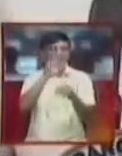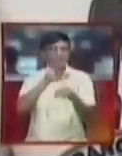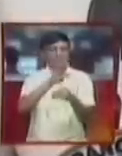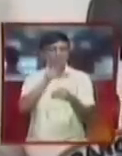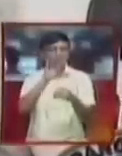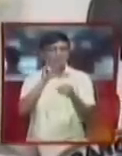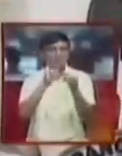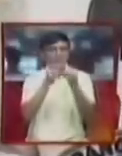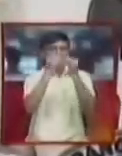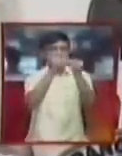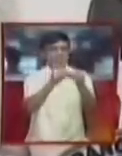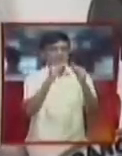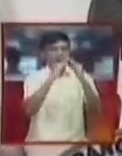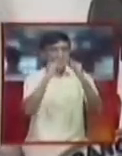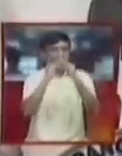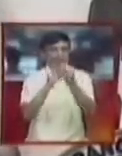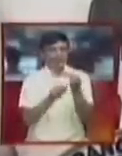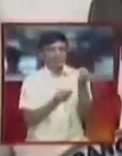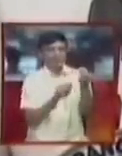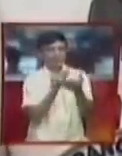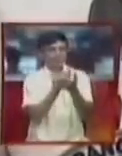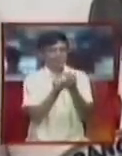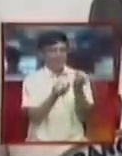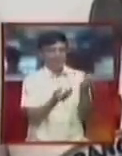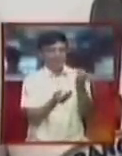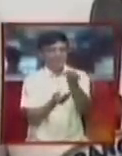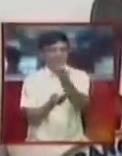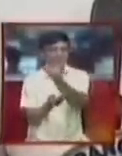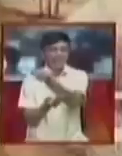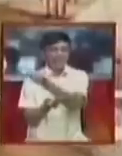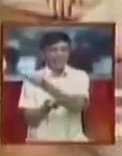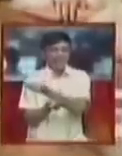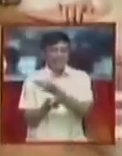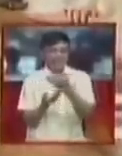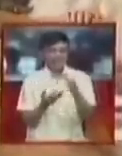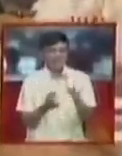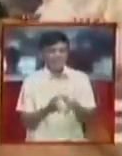kabahayang benepisyaryo ng Pantawid Pamilya.